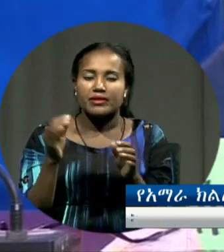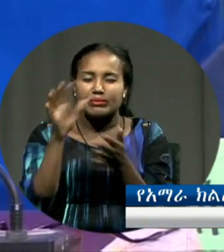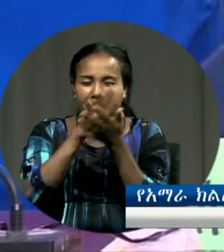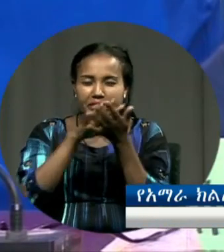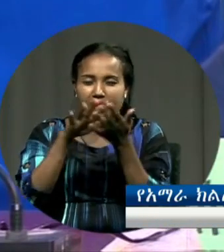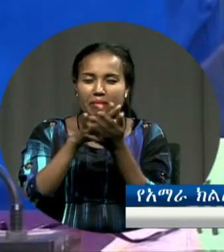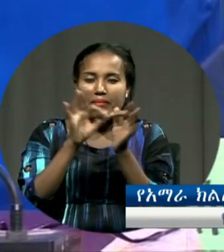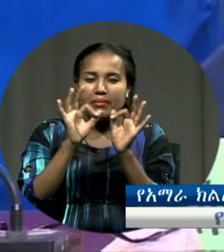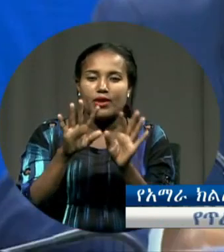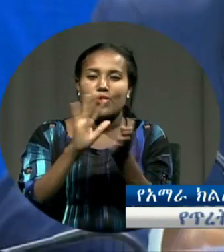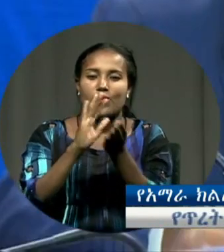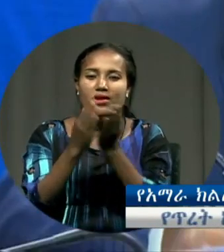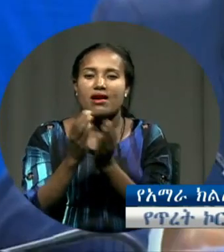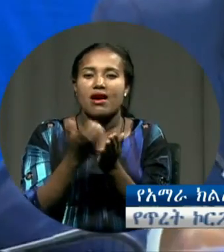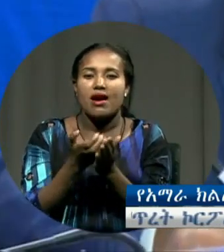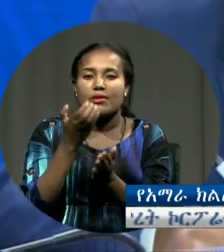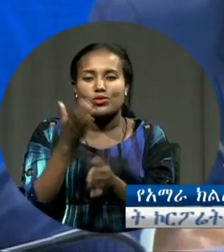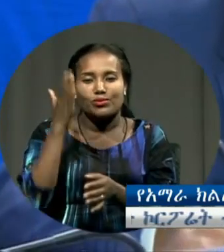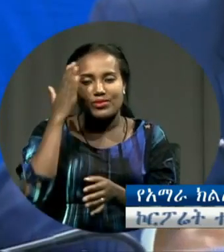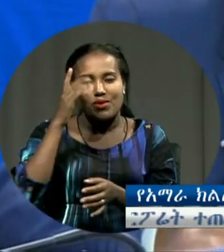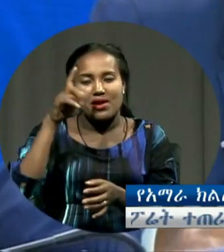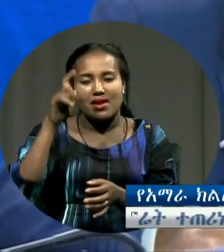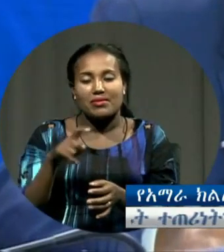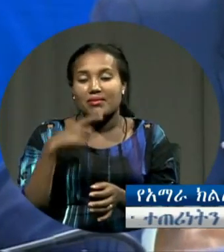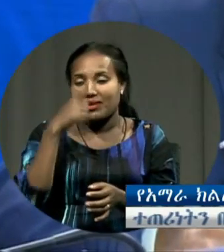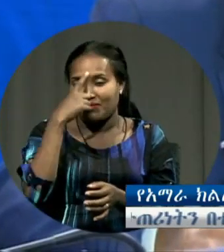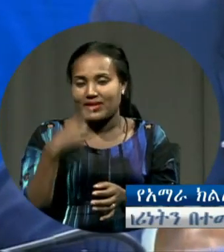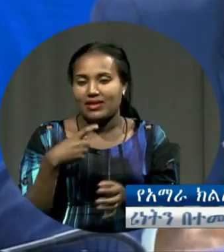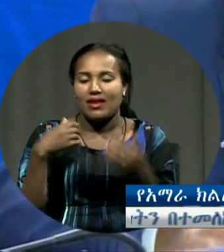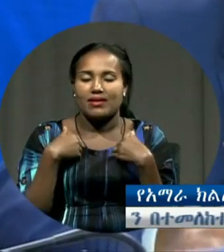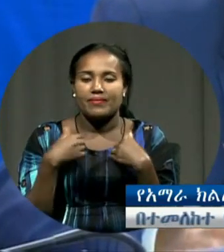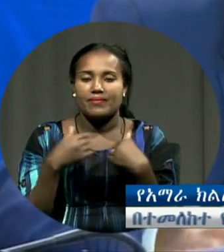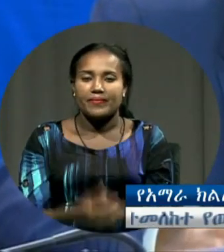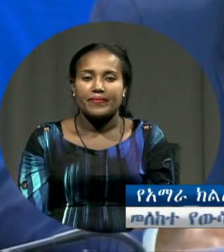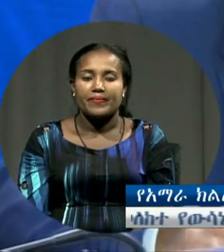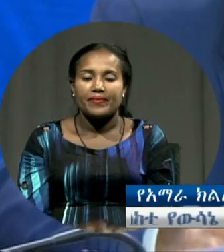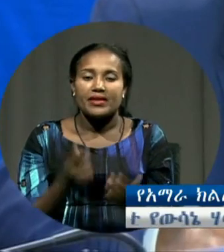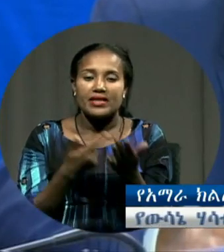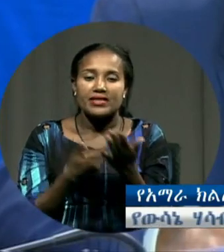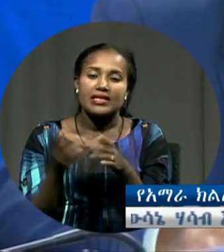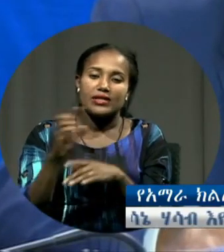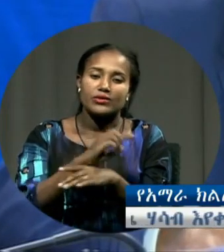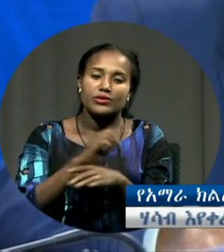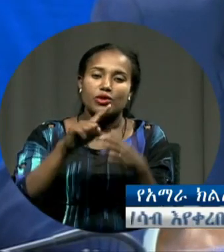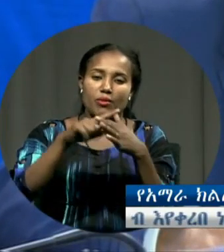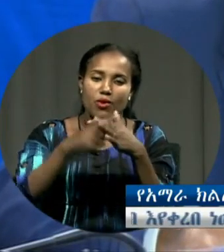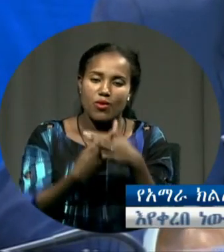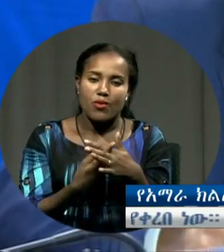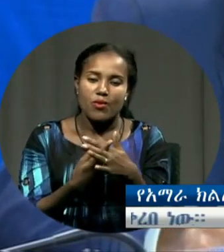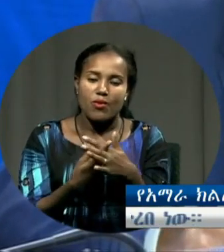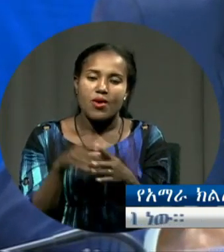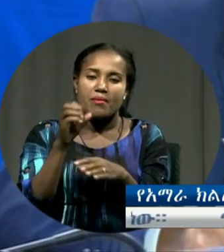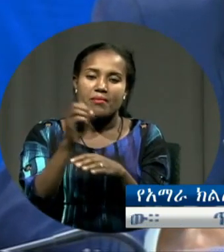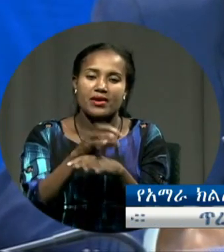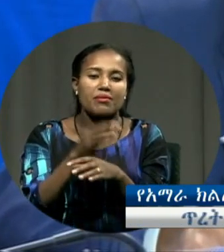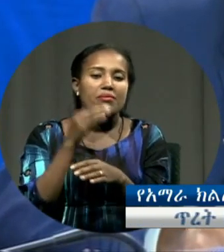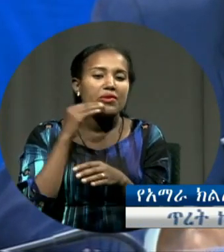በሌለው መንገድ ሀብቱ መታወቅ አለበት የሚል እምነት አለኝ። ከዚህ ቀን ጀምሮ ምክር